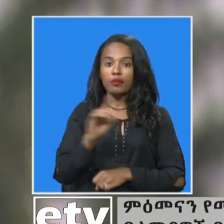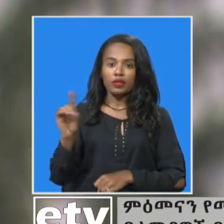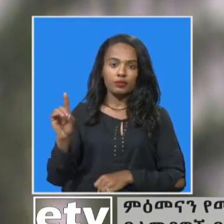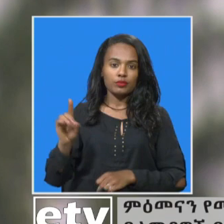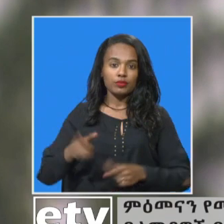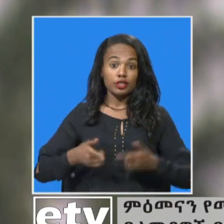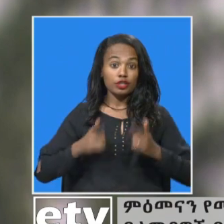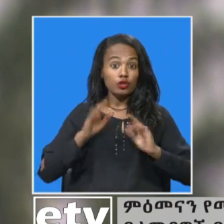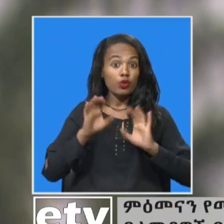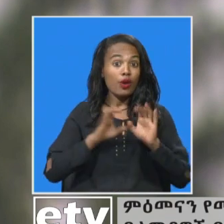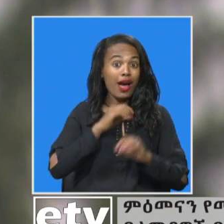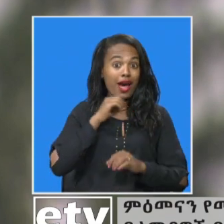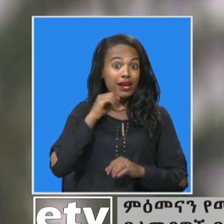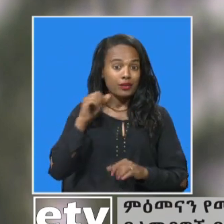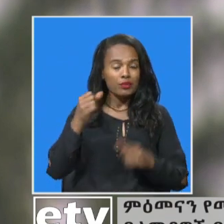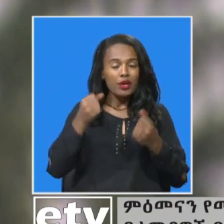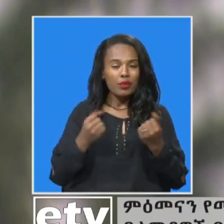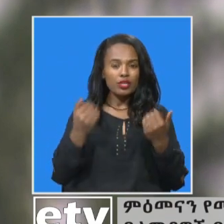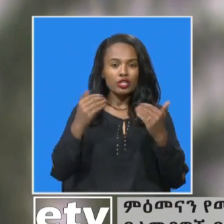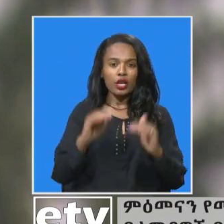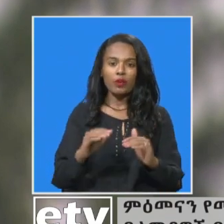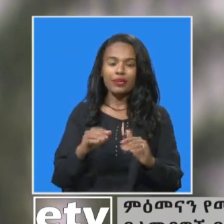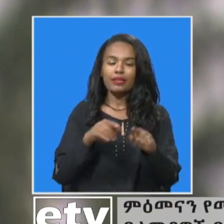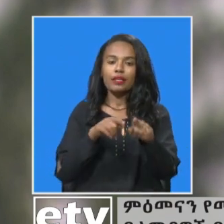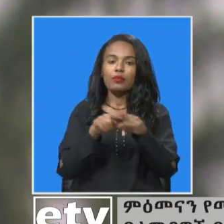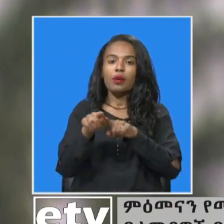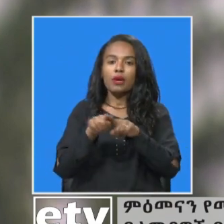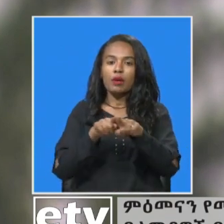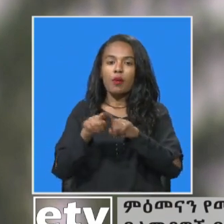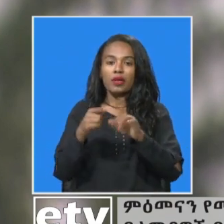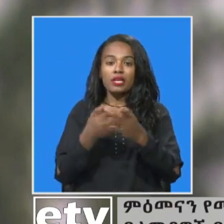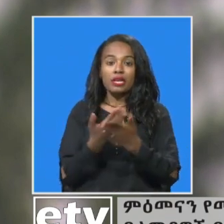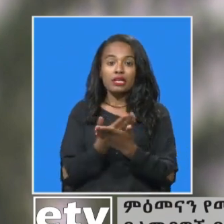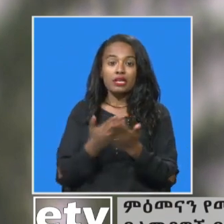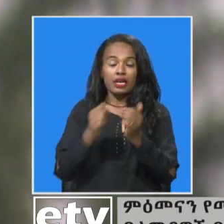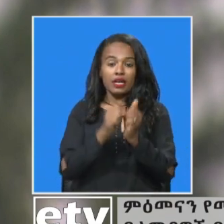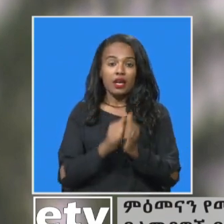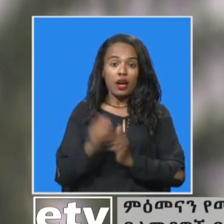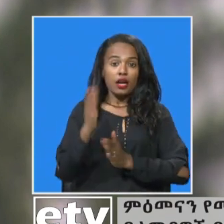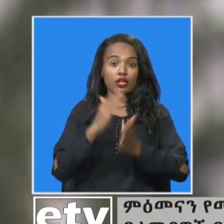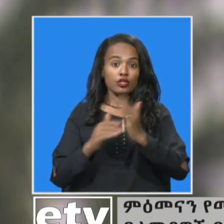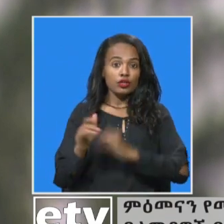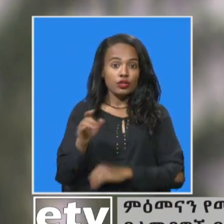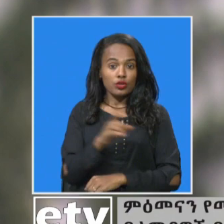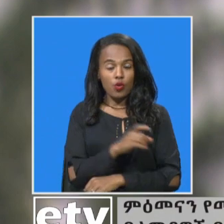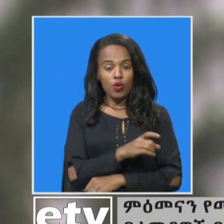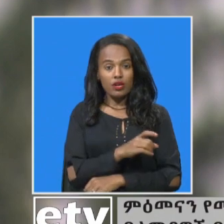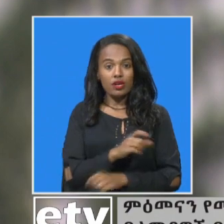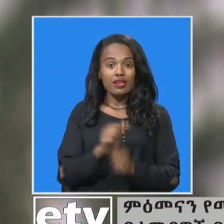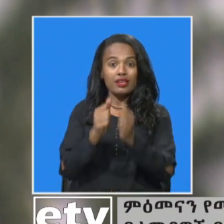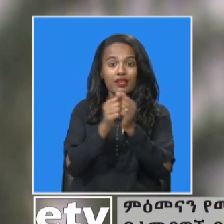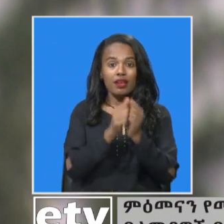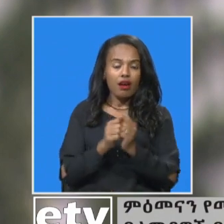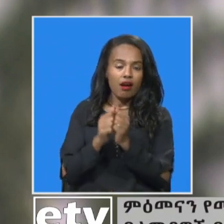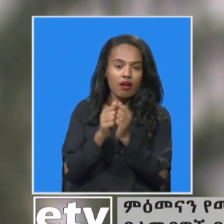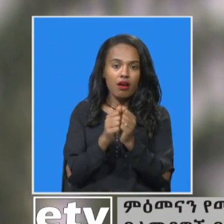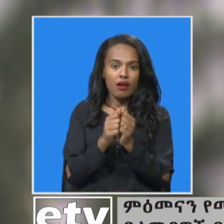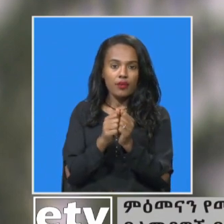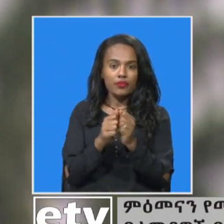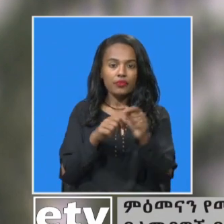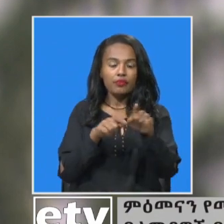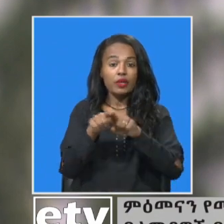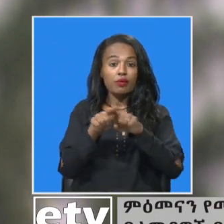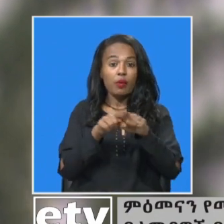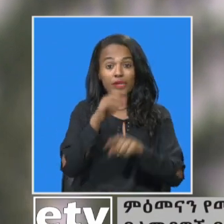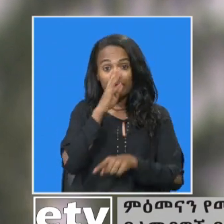እንዲኖር አያደርግም። በተቻለ መጠን በመግባባት ይሄንን ነገር የጋራ ችግር ስለሆነ የጋራ